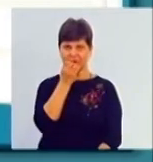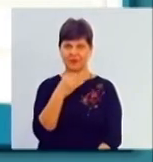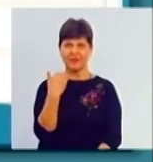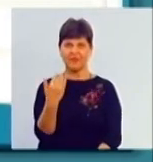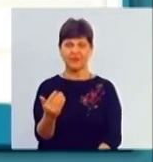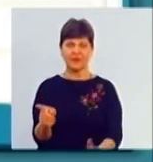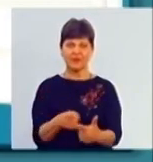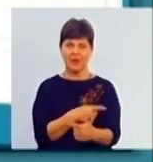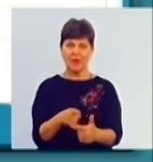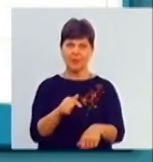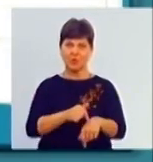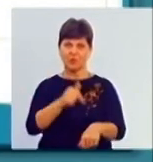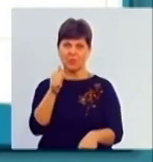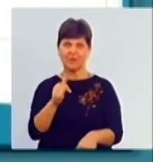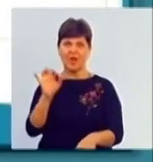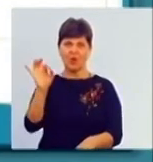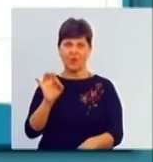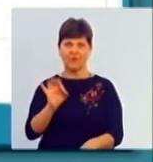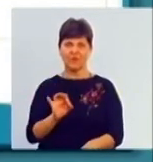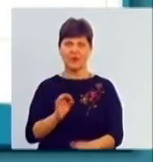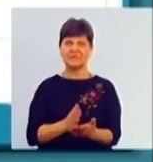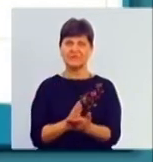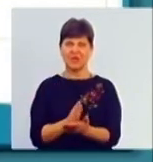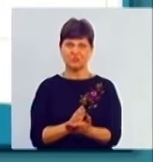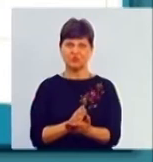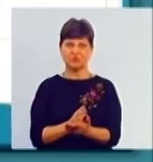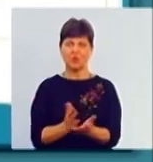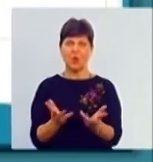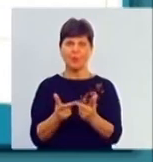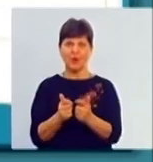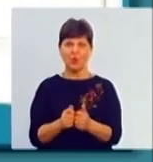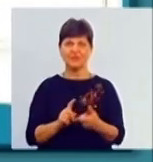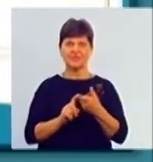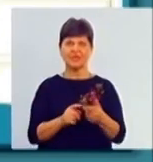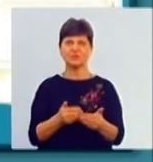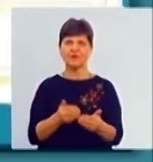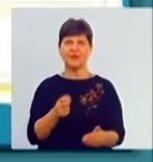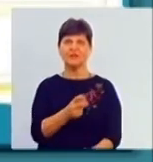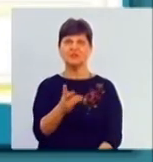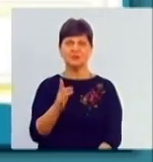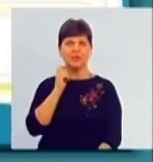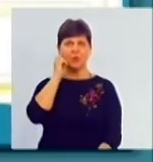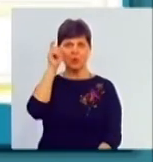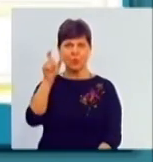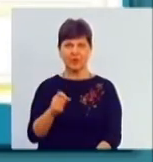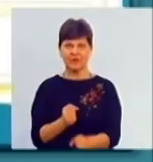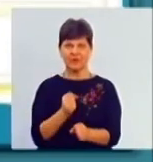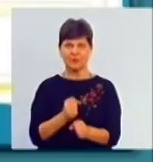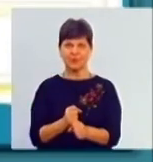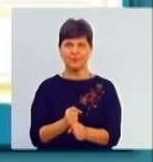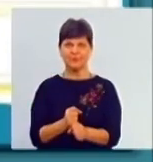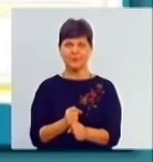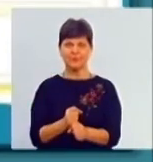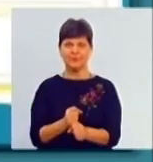або торкається коефіцієнта стажу, який обраховується в залежності від того, скільки років людина відпрацювала. От саме на